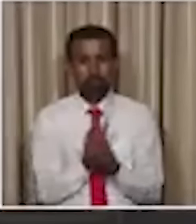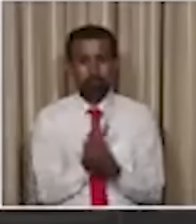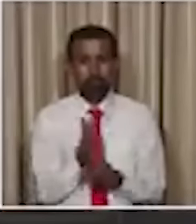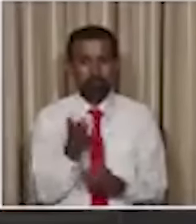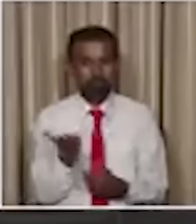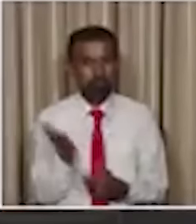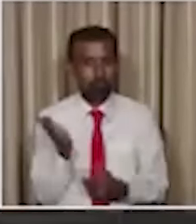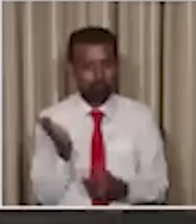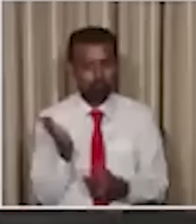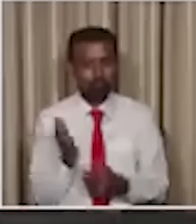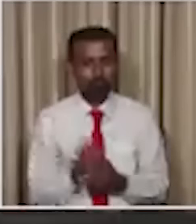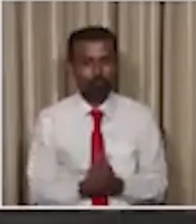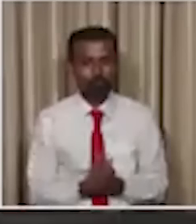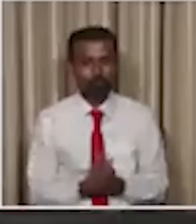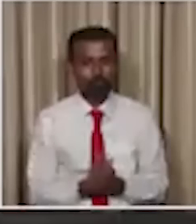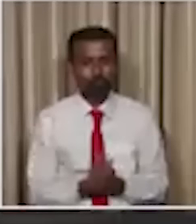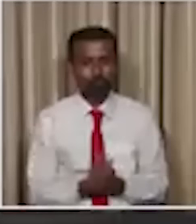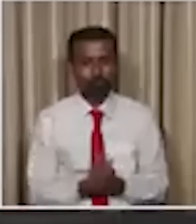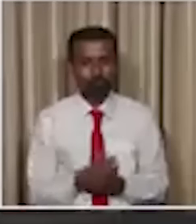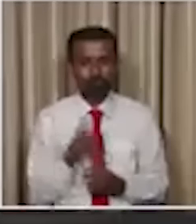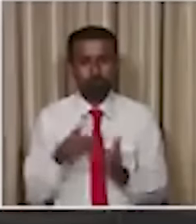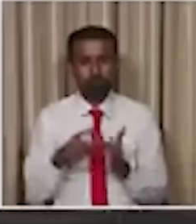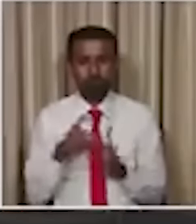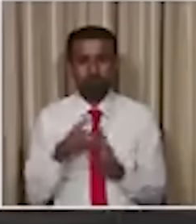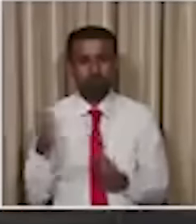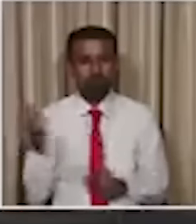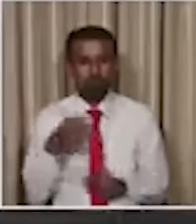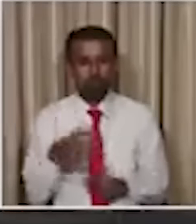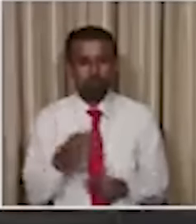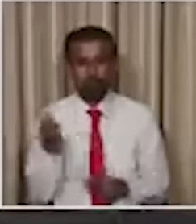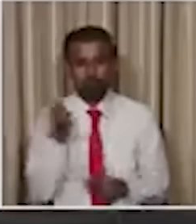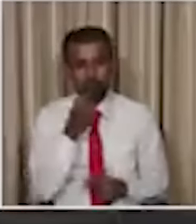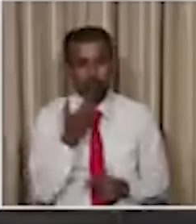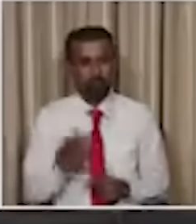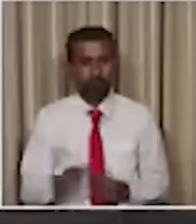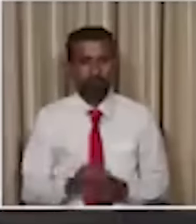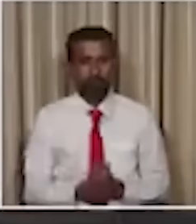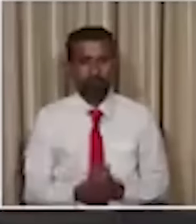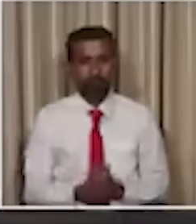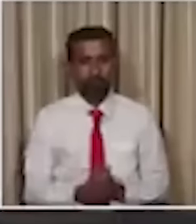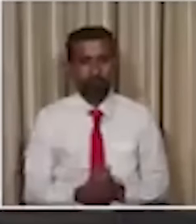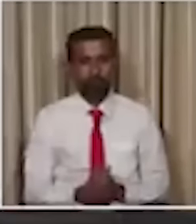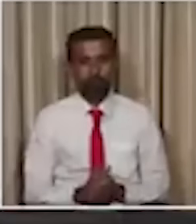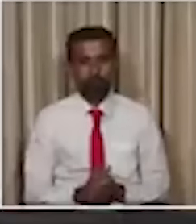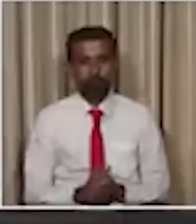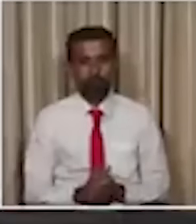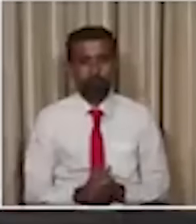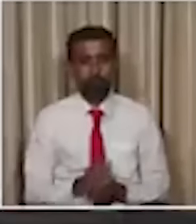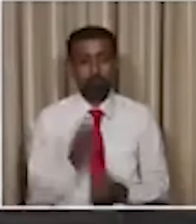පවතිනවා. එතුමා CID එකට ඇවිල්ලා ප්‍රකාශයක් කෙරුවා. දැන් ඒ ප්‍රකාශය අරගෙනත්